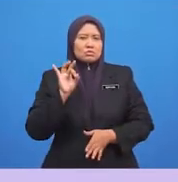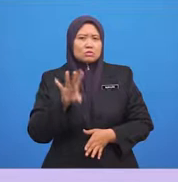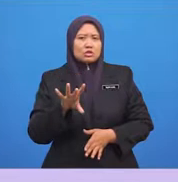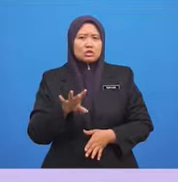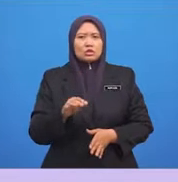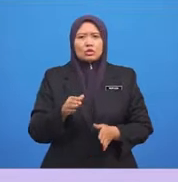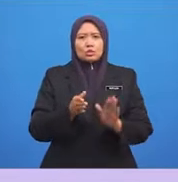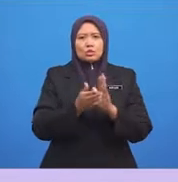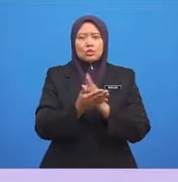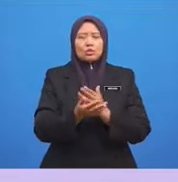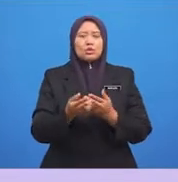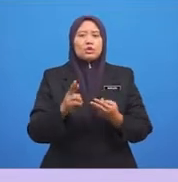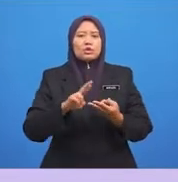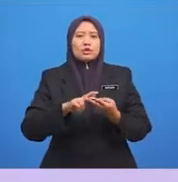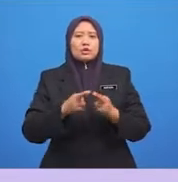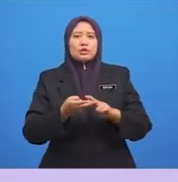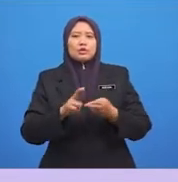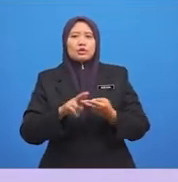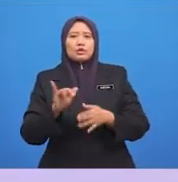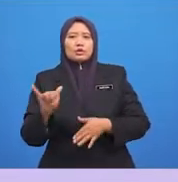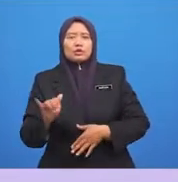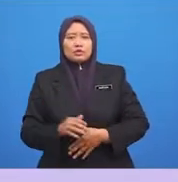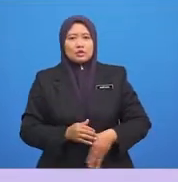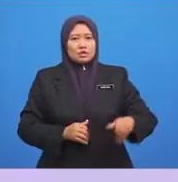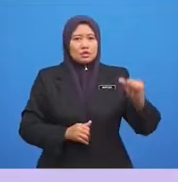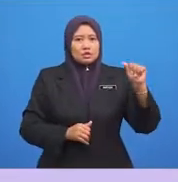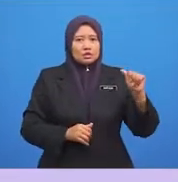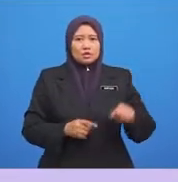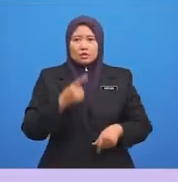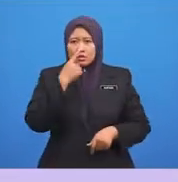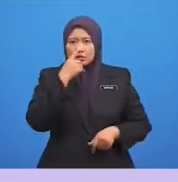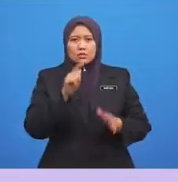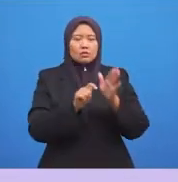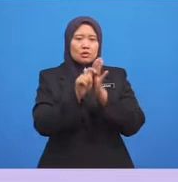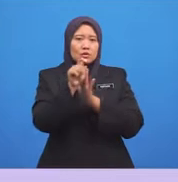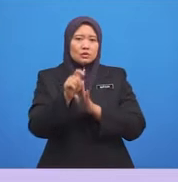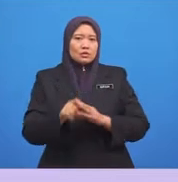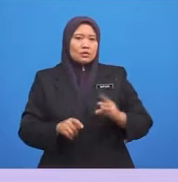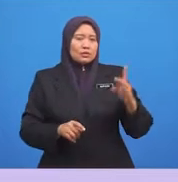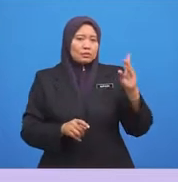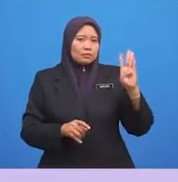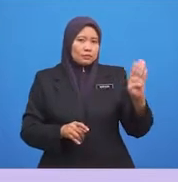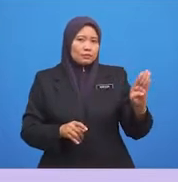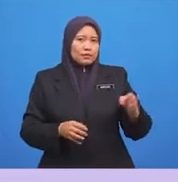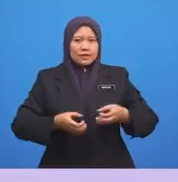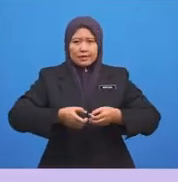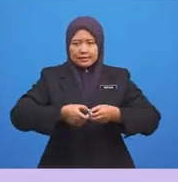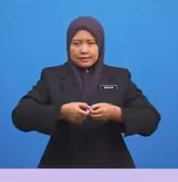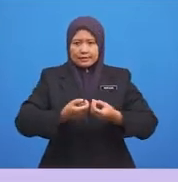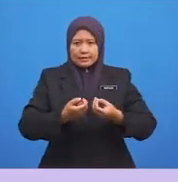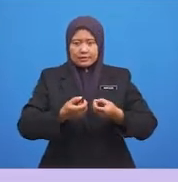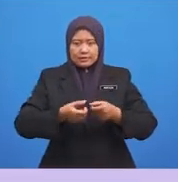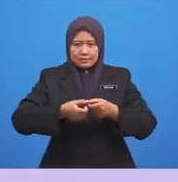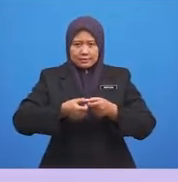oleh rakan-rakannya. A, hidung tinggi. B, kacang hantu. C,